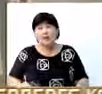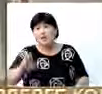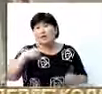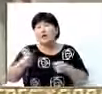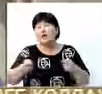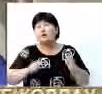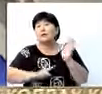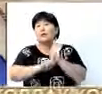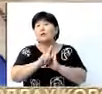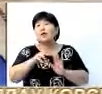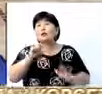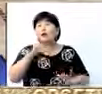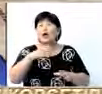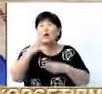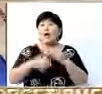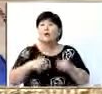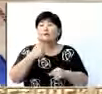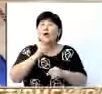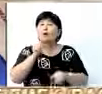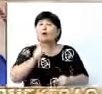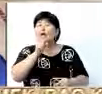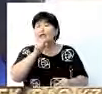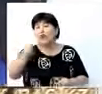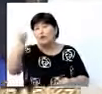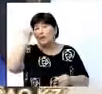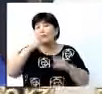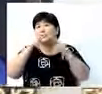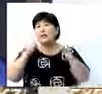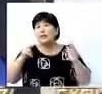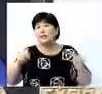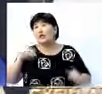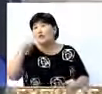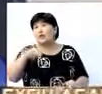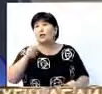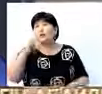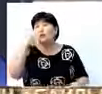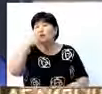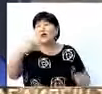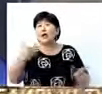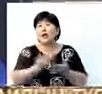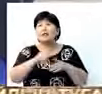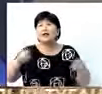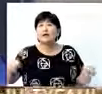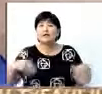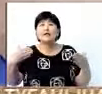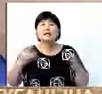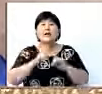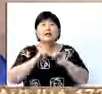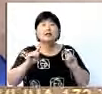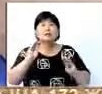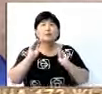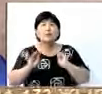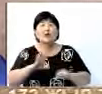Елбасы бастамасымен түркі әлемінің абызы Қорқыт Ата атындағы мемориалдық кешен 2014 жылы қайта жаңғыртылып жаңа кейіпке енген